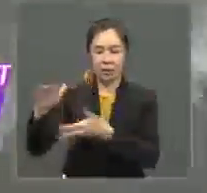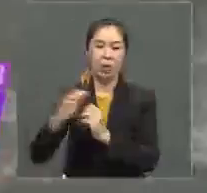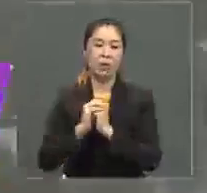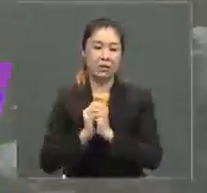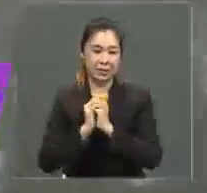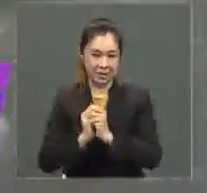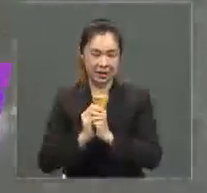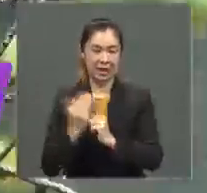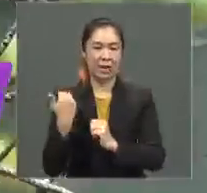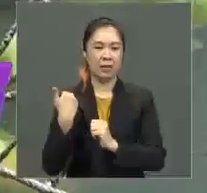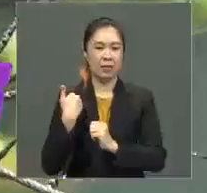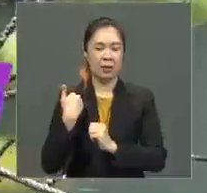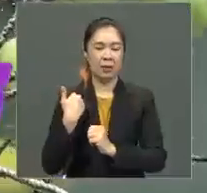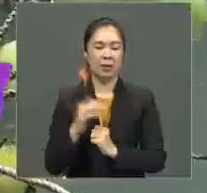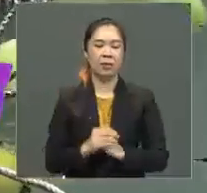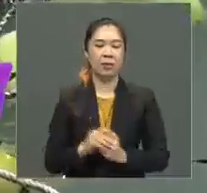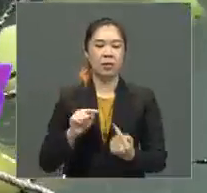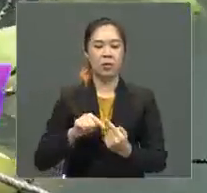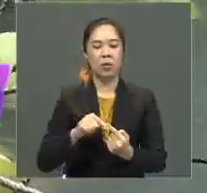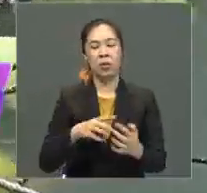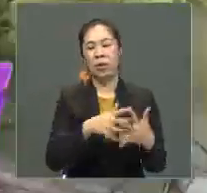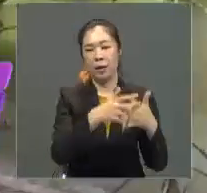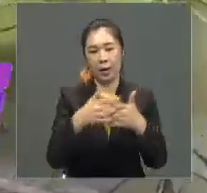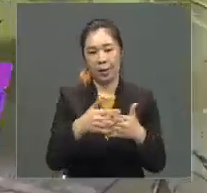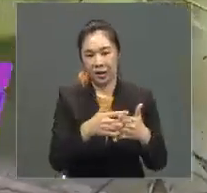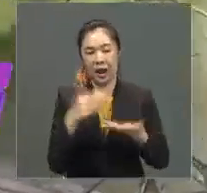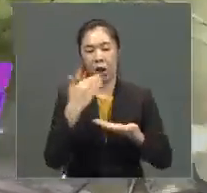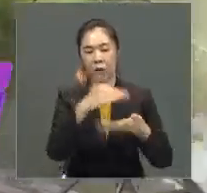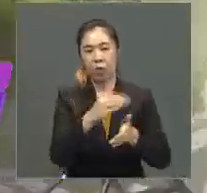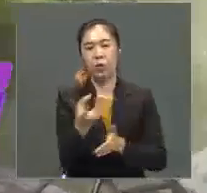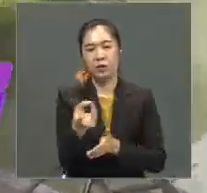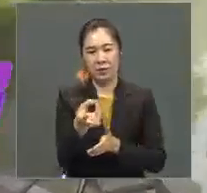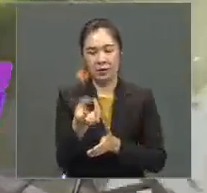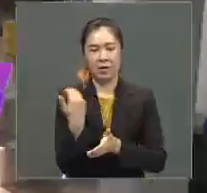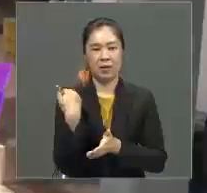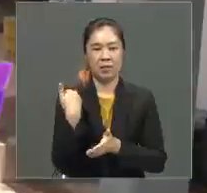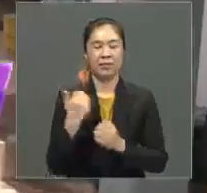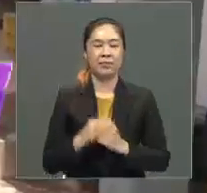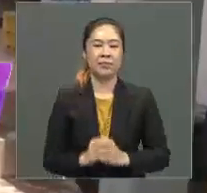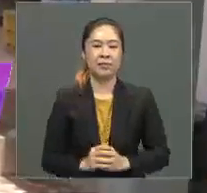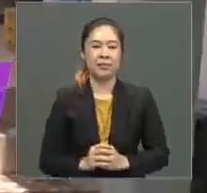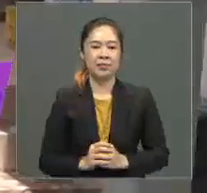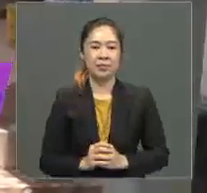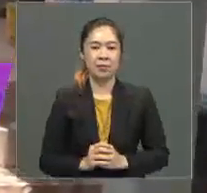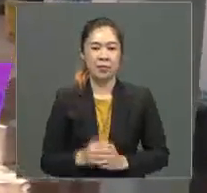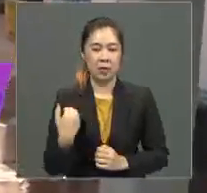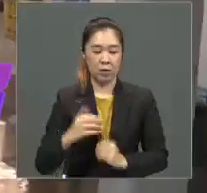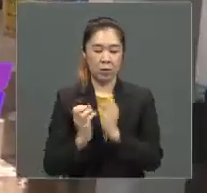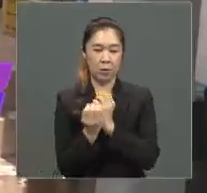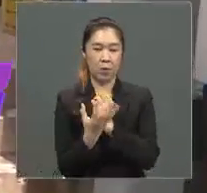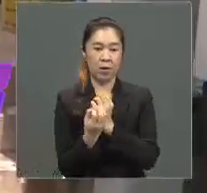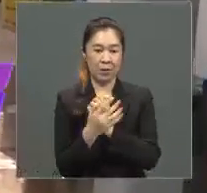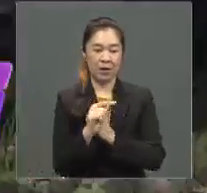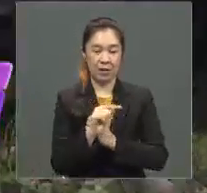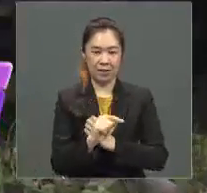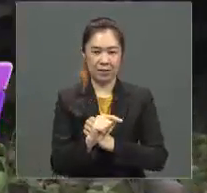นที่แปรรูปส่งออกไปยุโรปและอเมริกาทางประธานกลุ่มวิสาหกิจชุมชนผู้ผลิตผลไม้ปลอดภัยปลอดสารพิษเพื่อการส่งออก